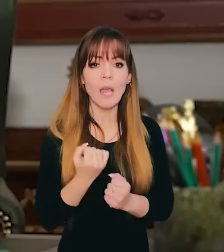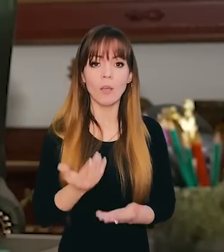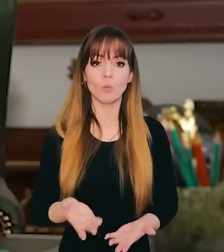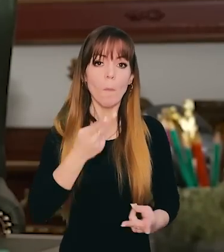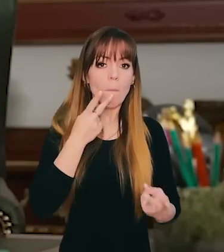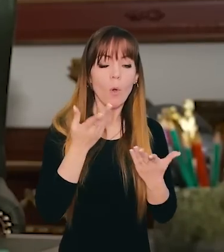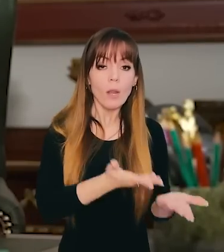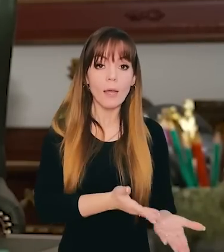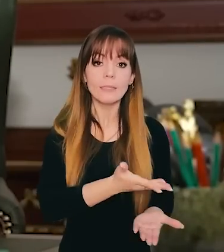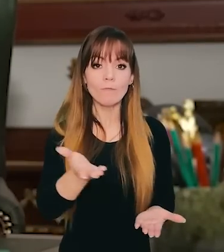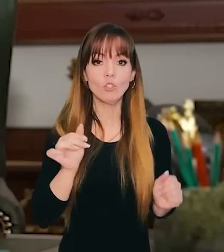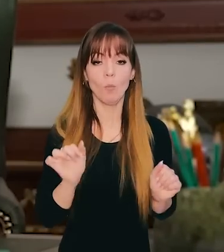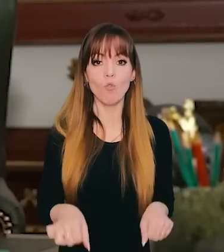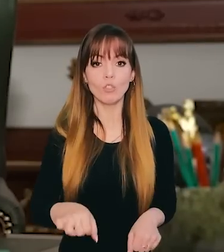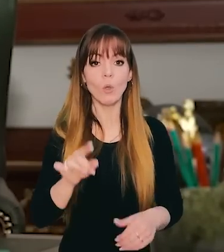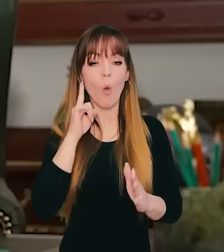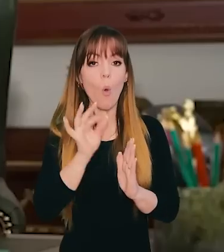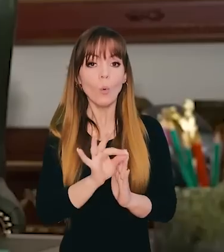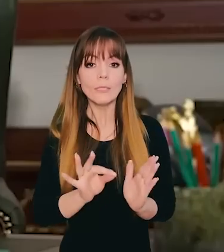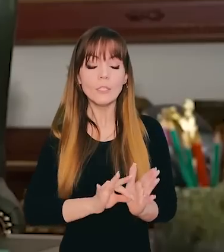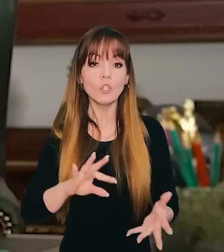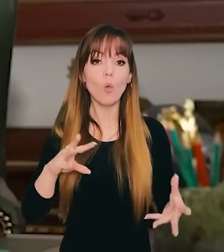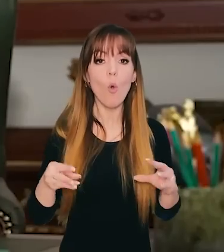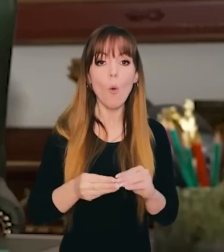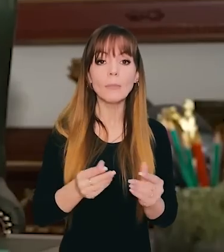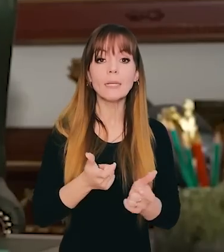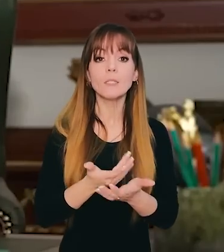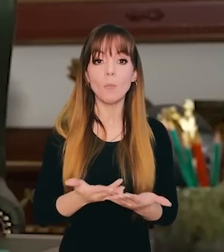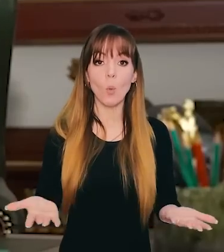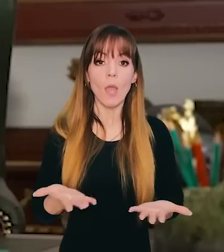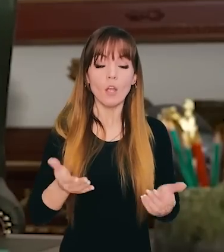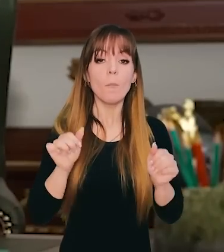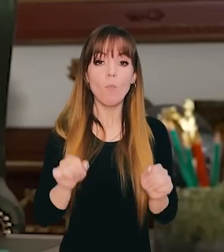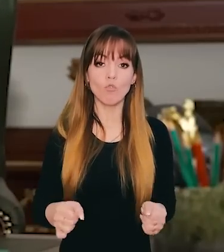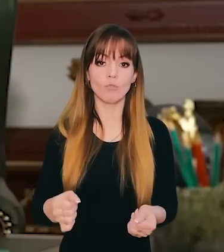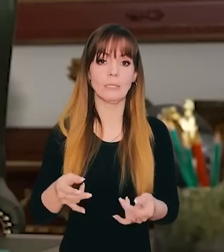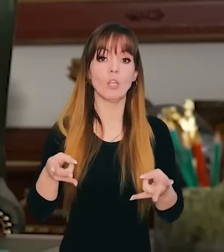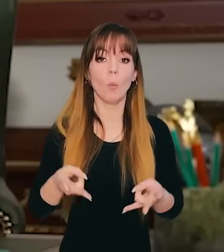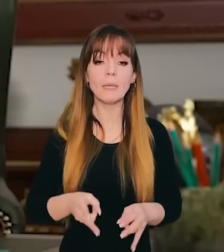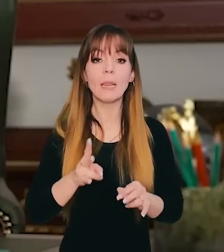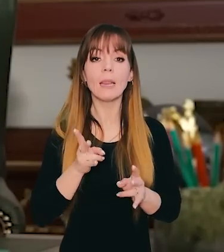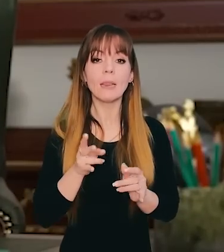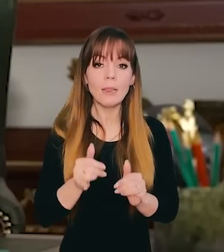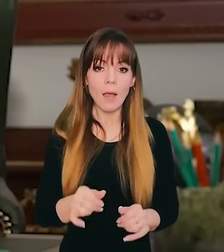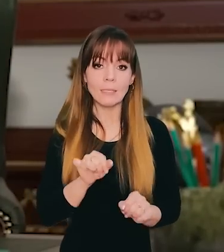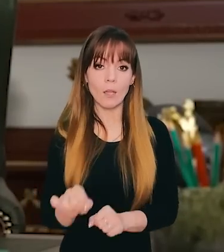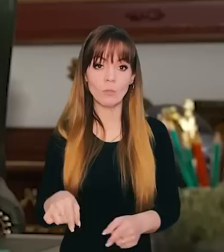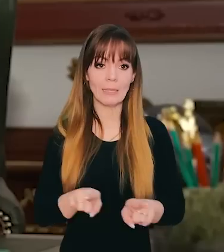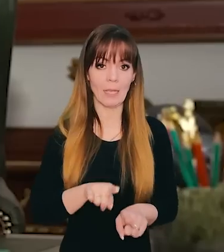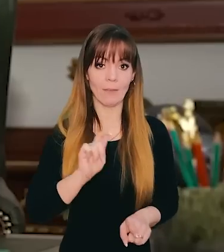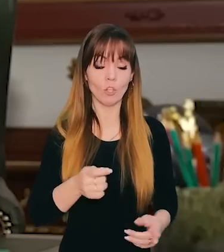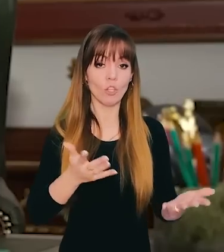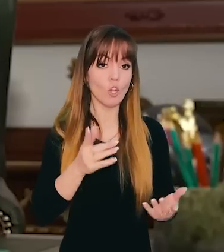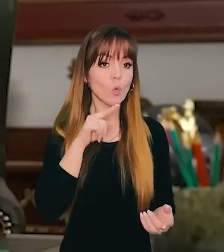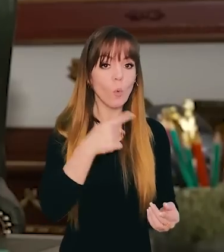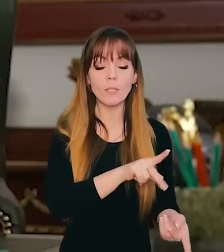захисту погляньте і ви зможете оцінити його обсяг зброї землі може знадобитися для захисту у